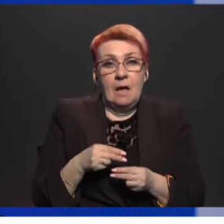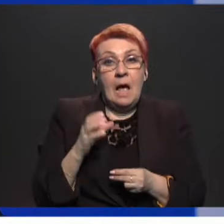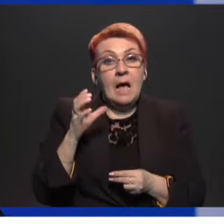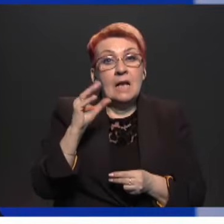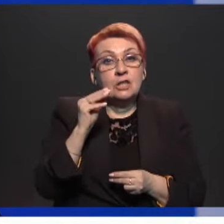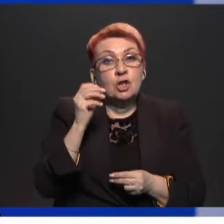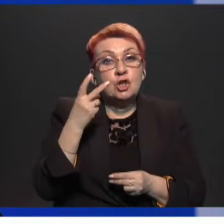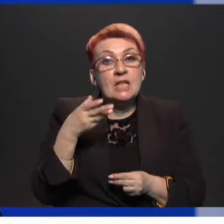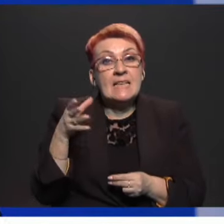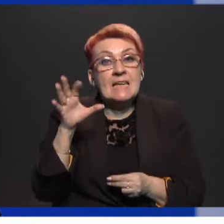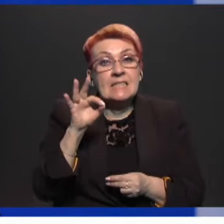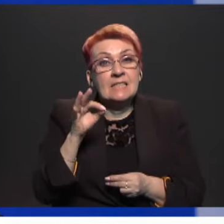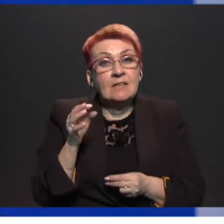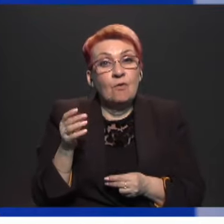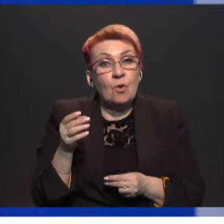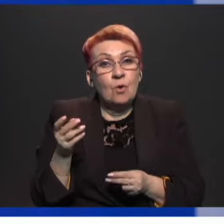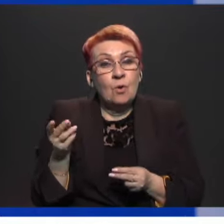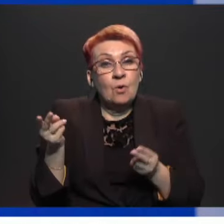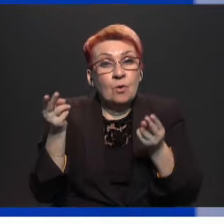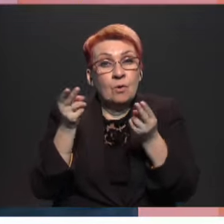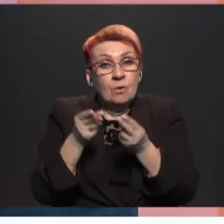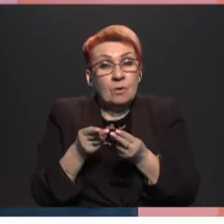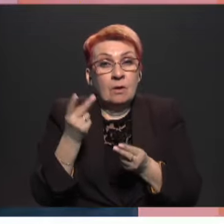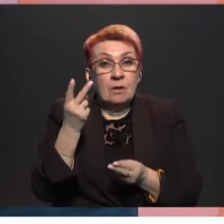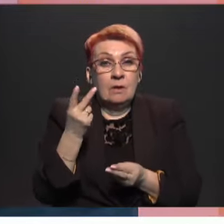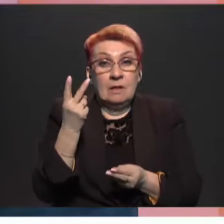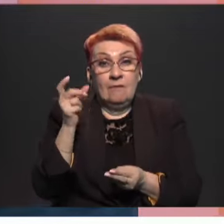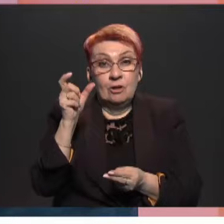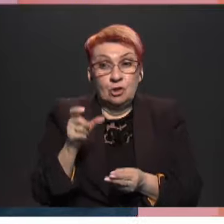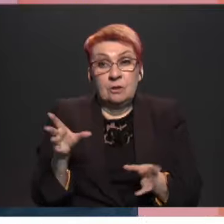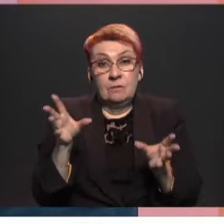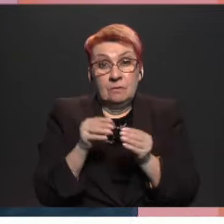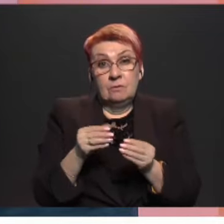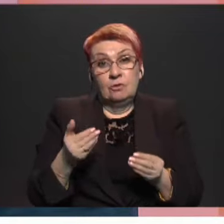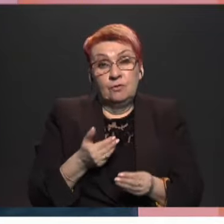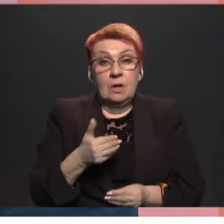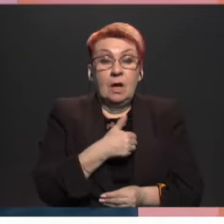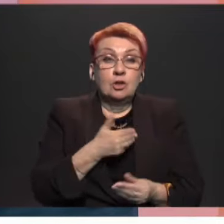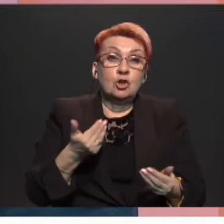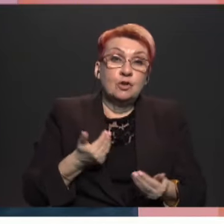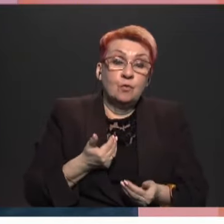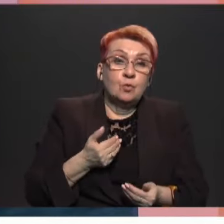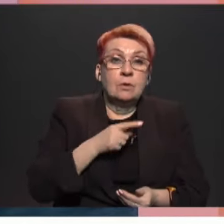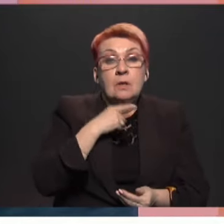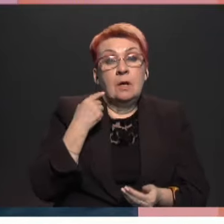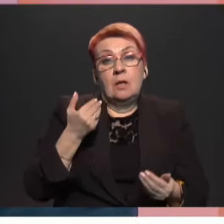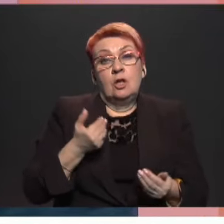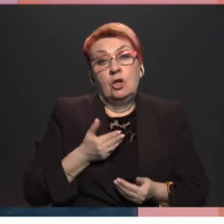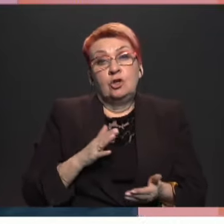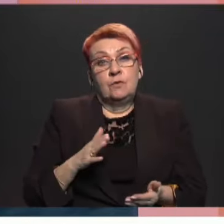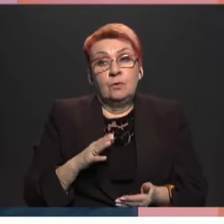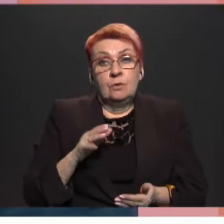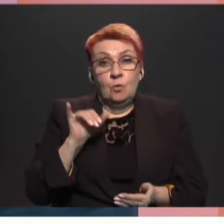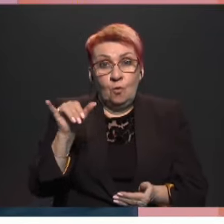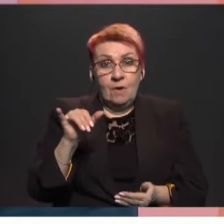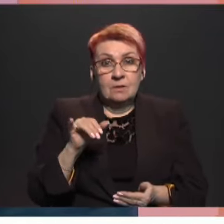понятий. Сожительство как? Это вот два человека сошлись вместе. Хотят живут, хотят не живут. И вот у вас родился